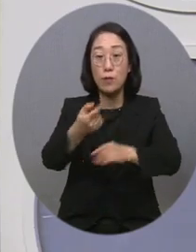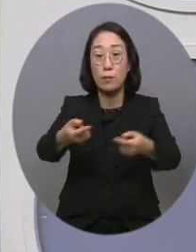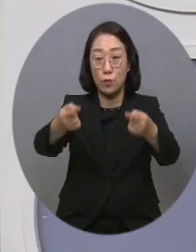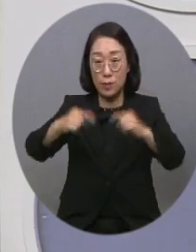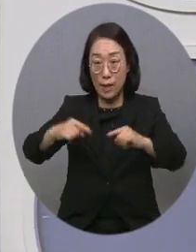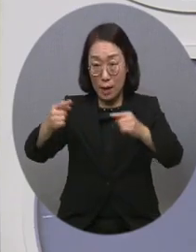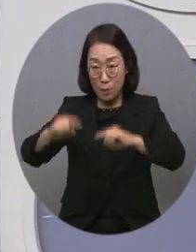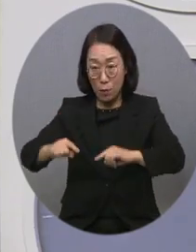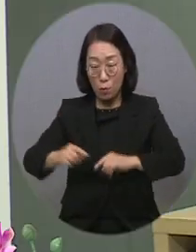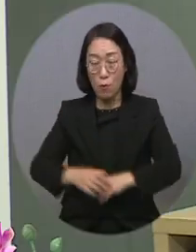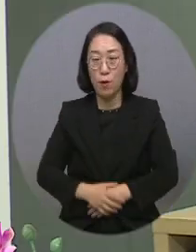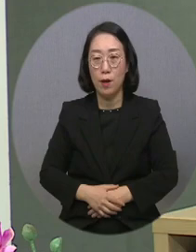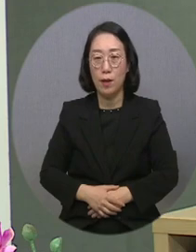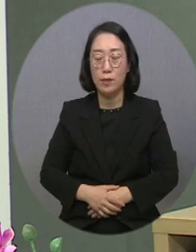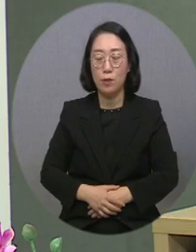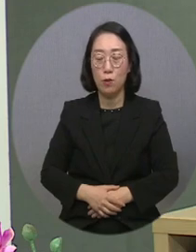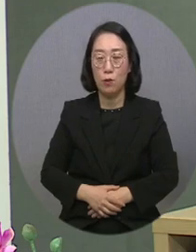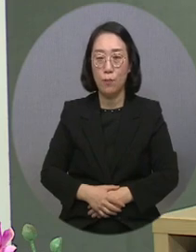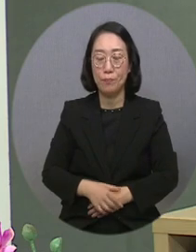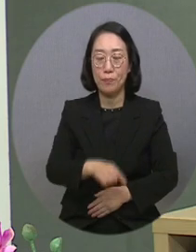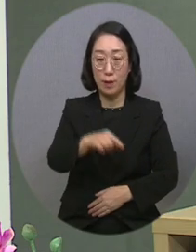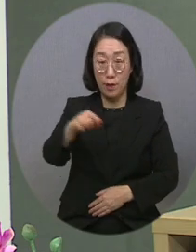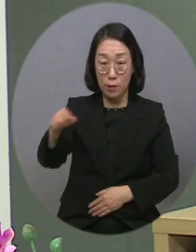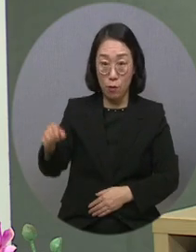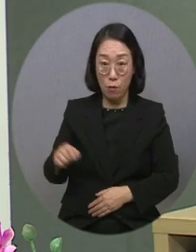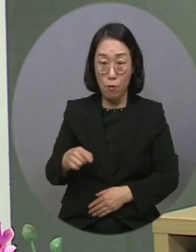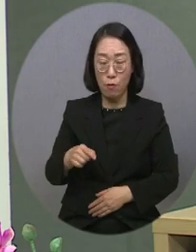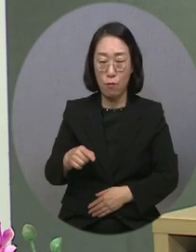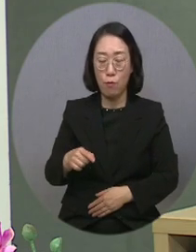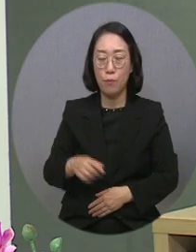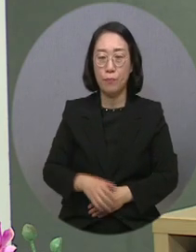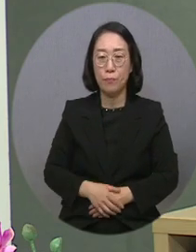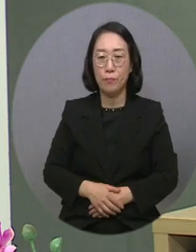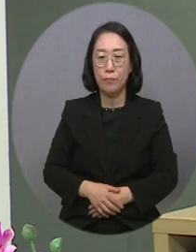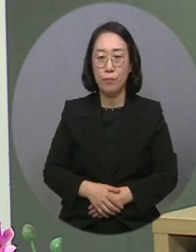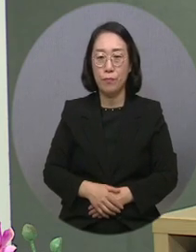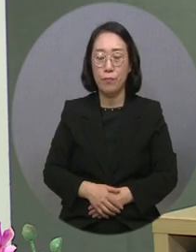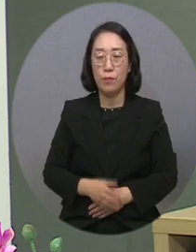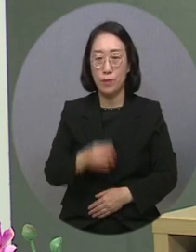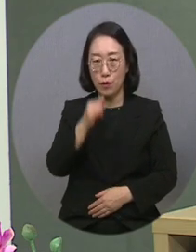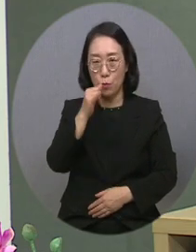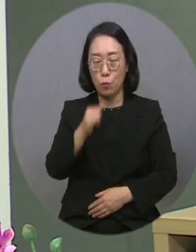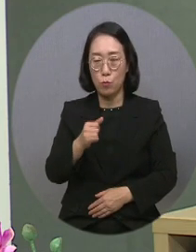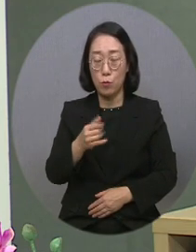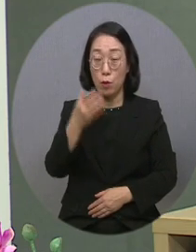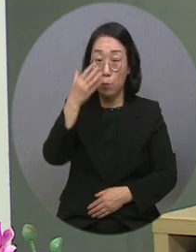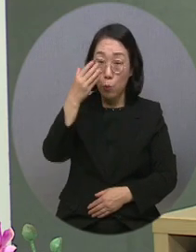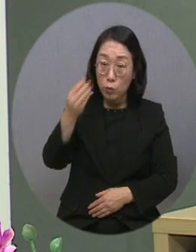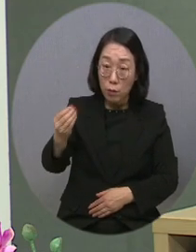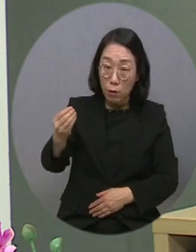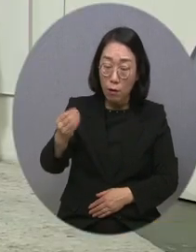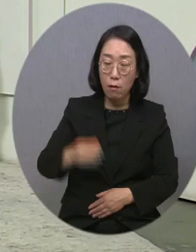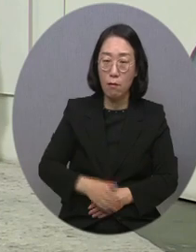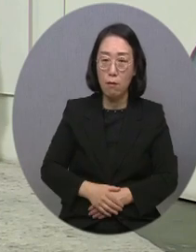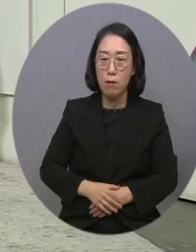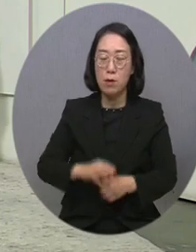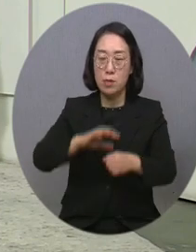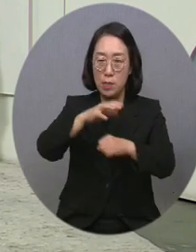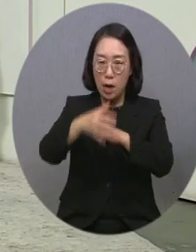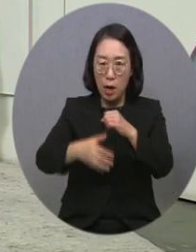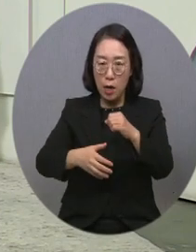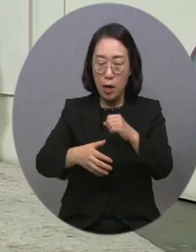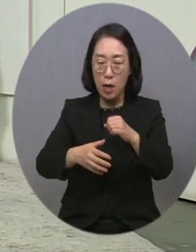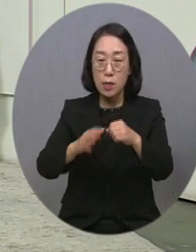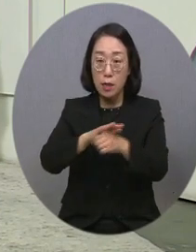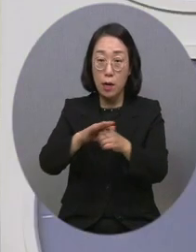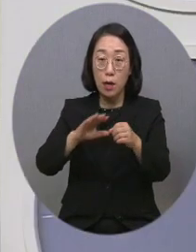하고 있습니다. 그래서. 우리 직원들만 하니까 외부 이원들도 같이 전문 이원들이 같이 참여해주고 있고요. 제가 길에서 보니까 사랑의 열매